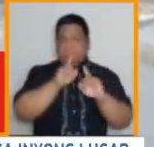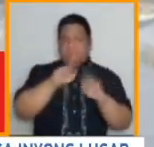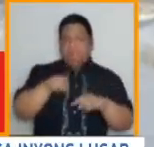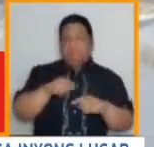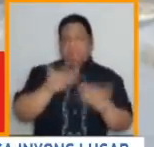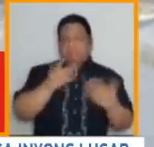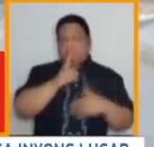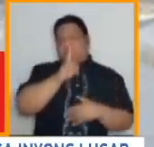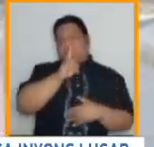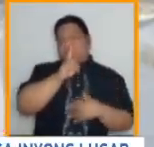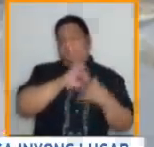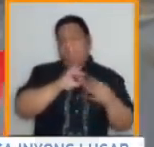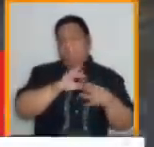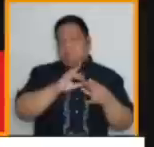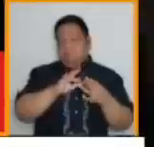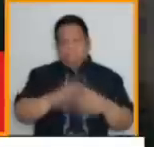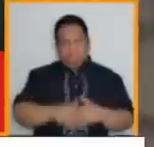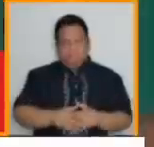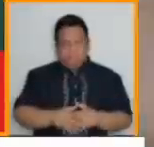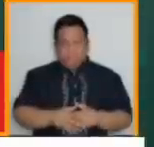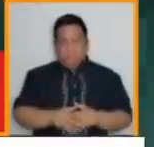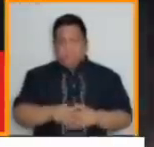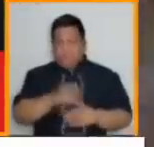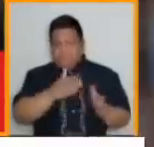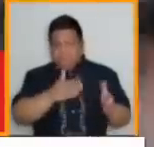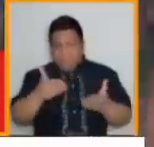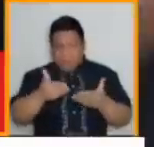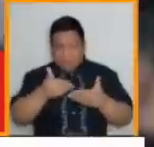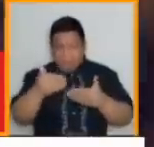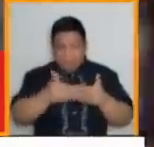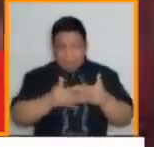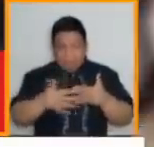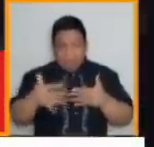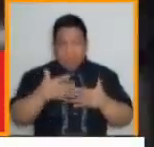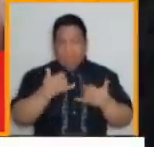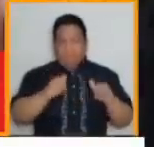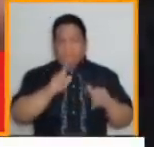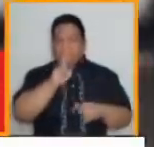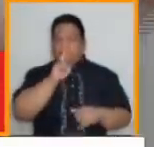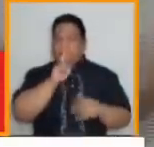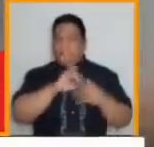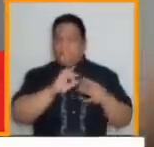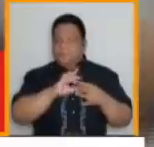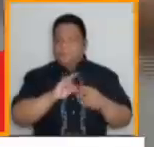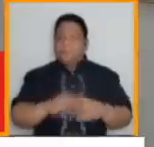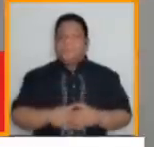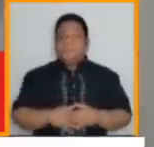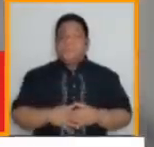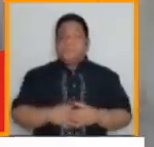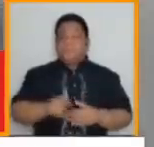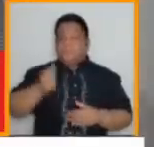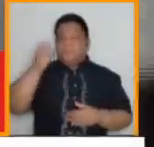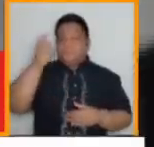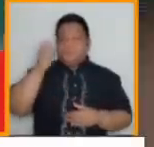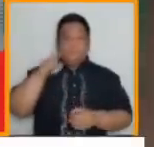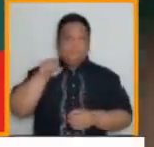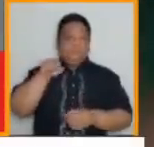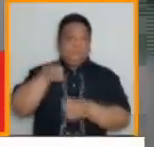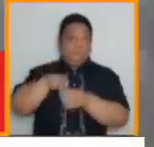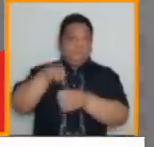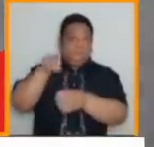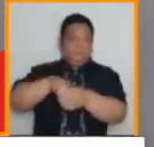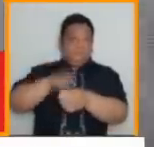mga hakbang para sa election 2022. Ang pag-atras ni Mayor Sara ng kandidatura para sa re-election nangyari sa gitna